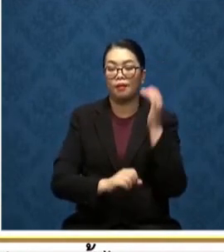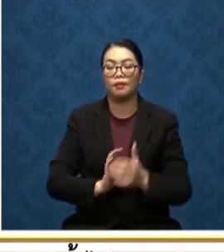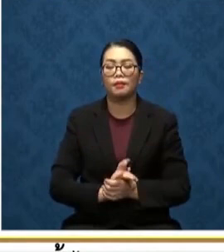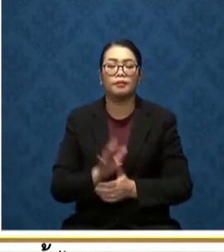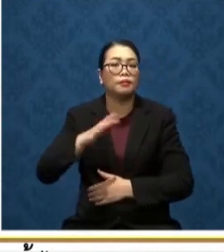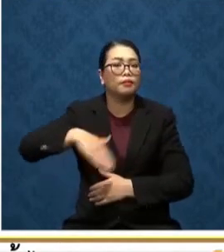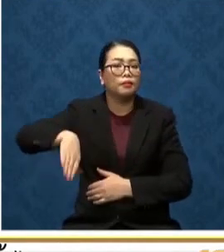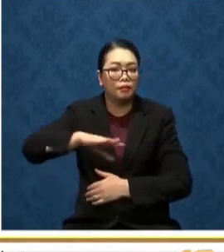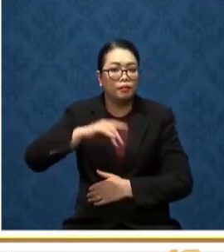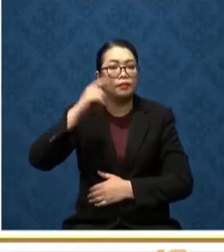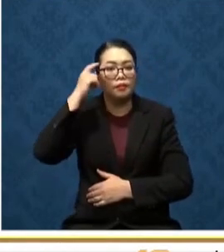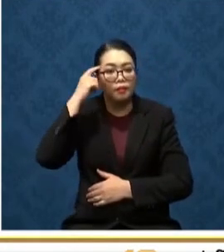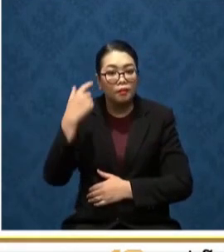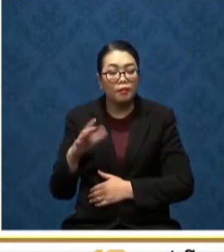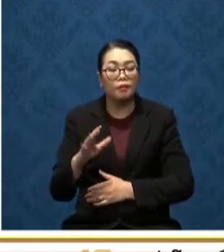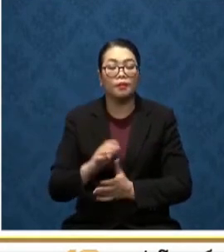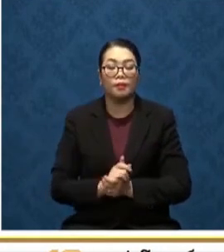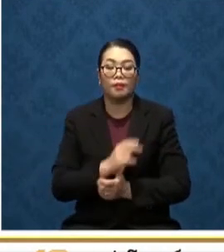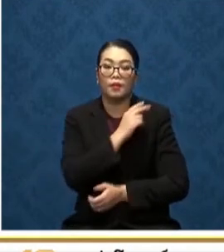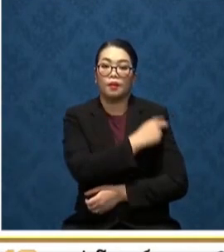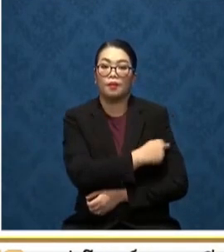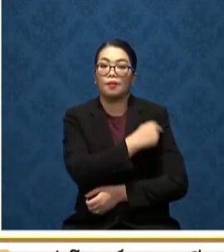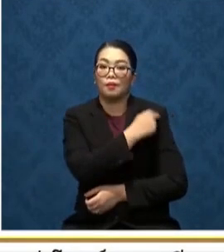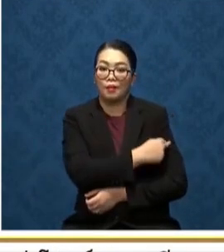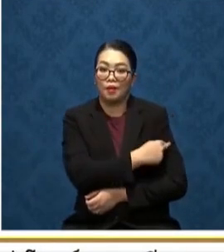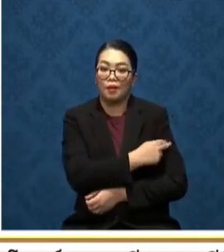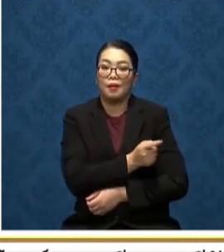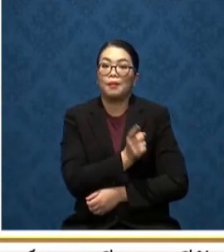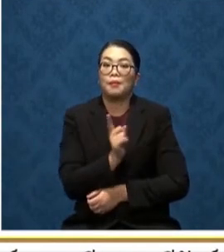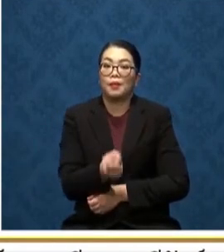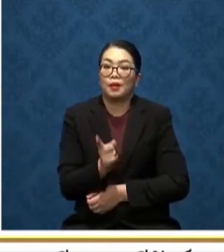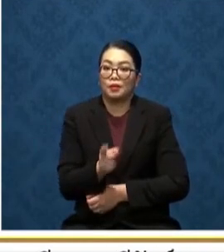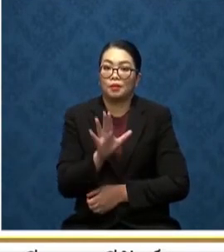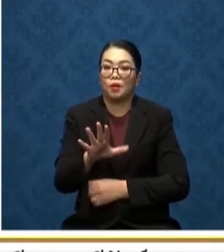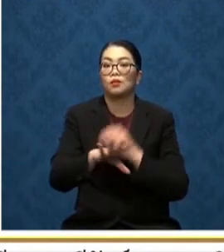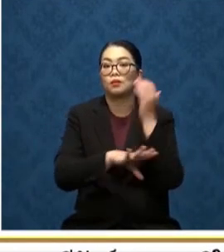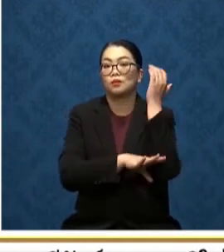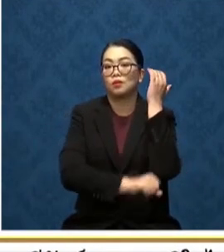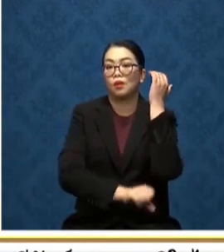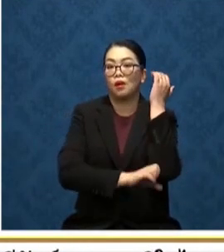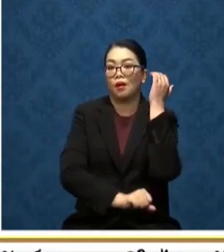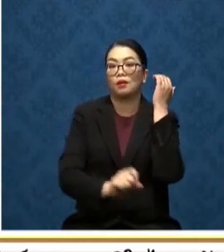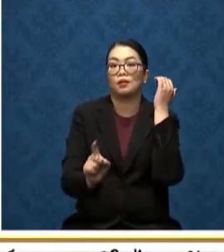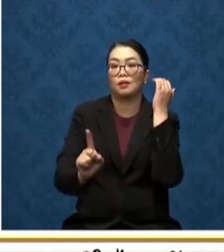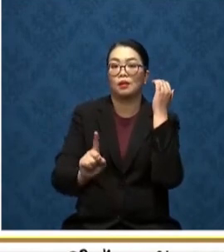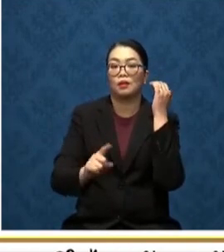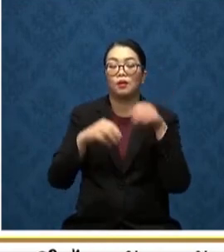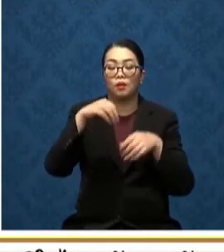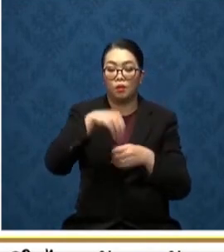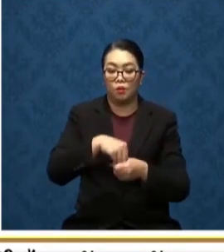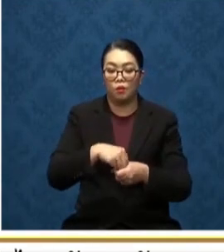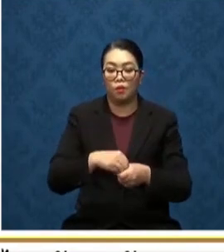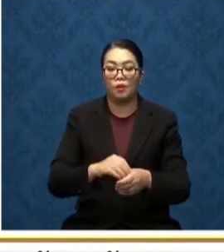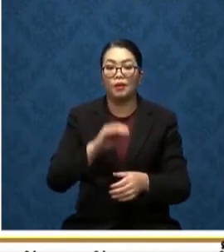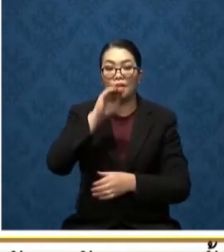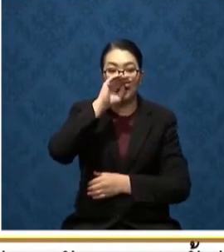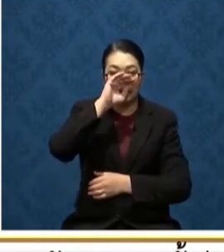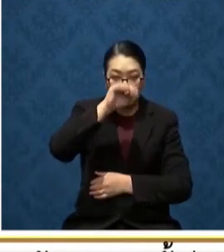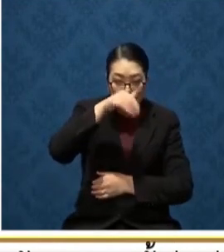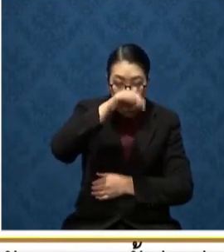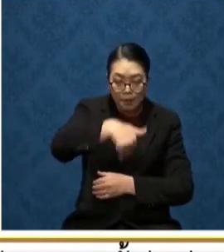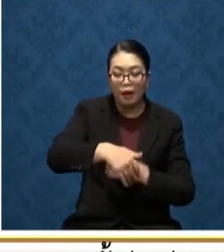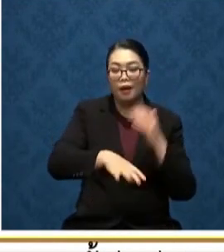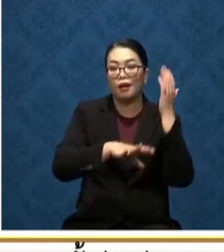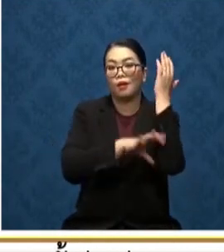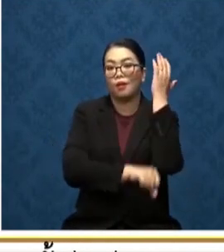เรารราบกัดีว่า โรงบาลประจำจงหวัดของจัหัดสงข้าที่อยู่ในเขทธศบาลนัรสงข้